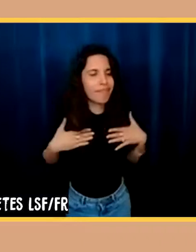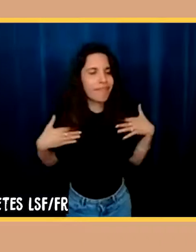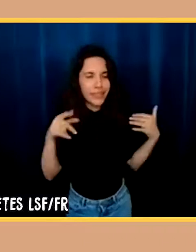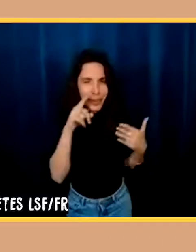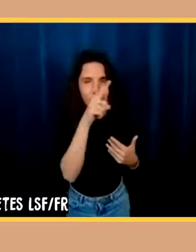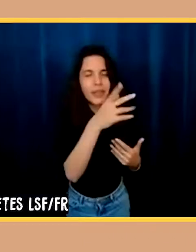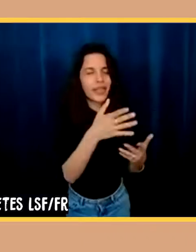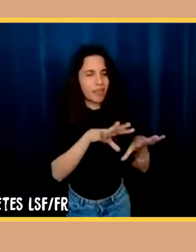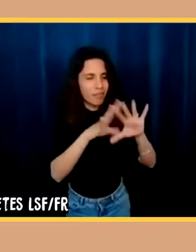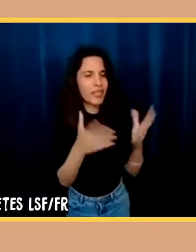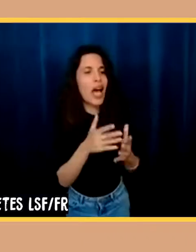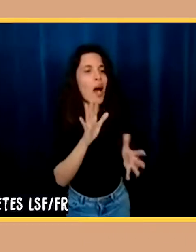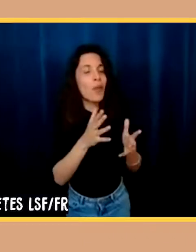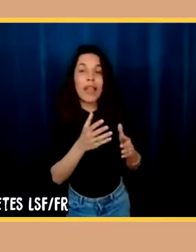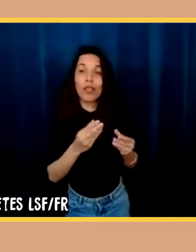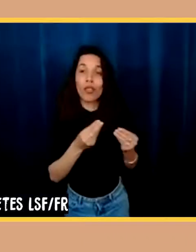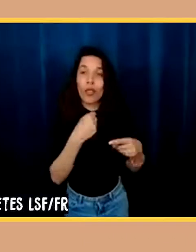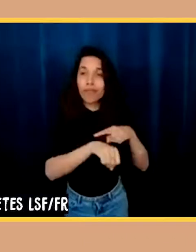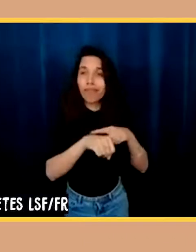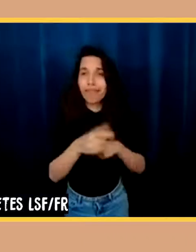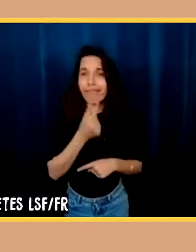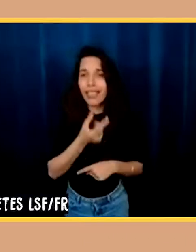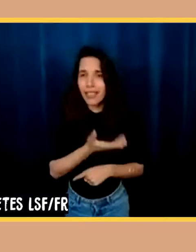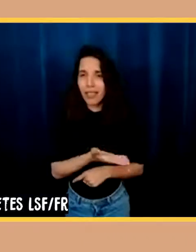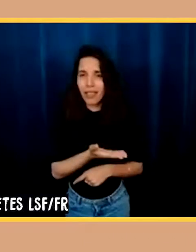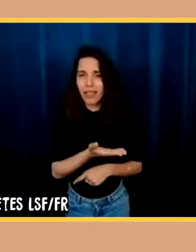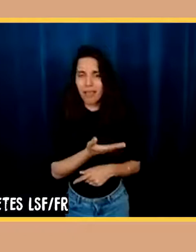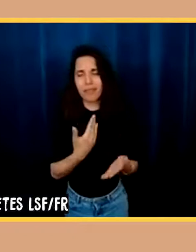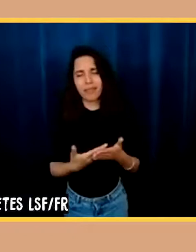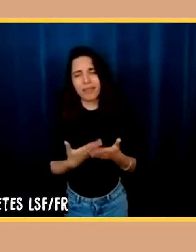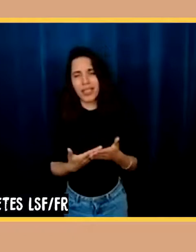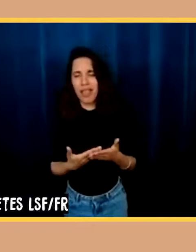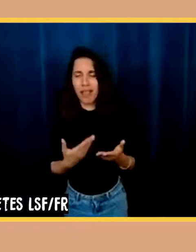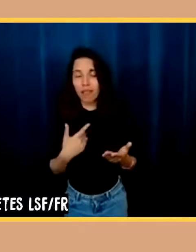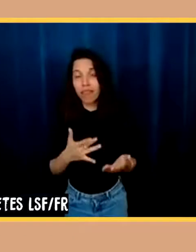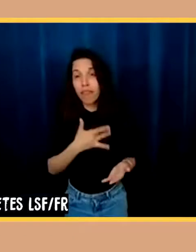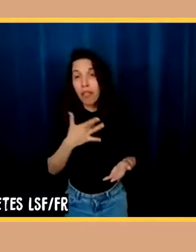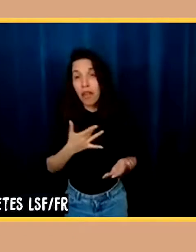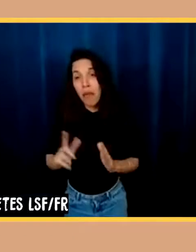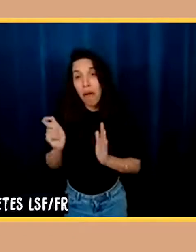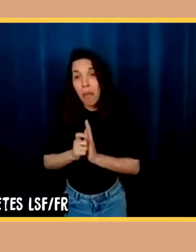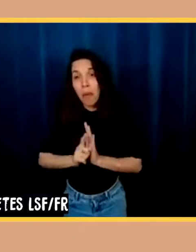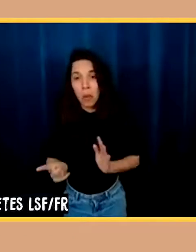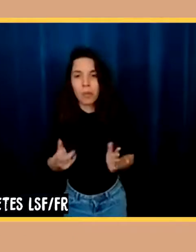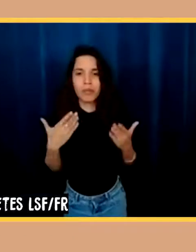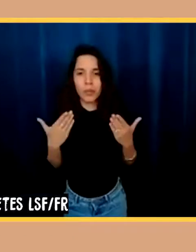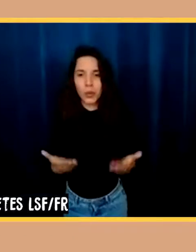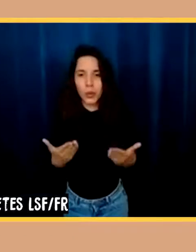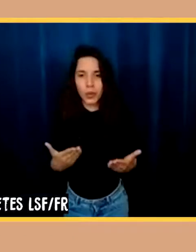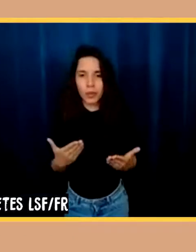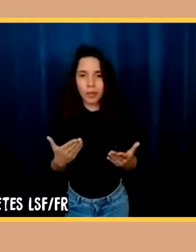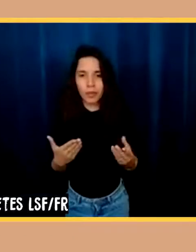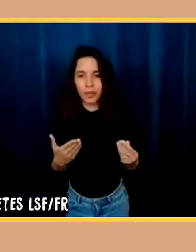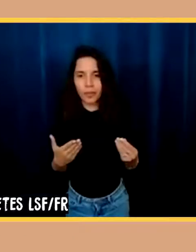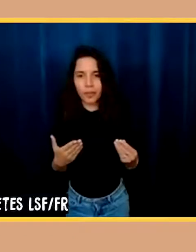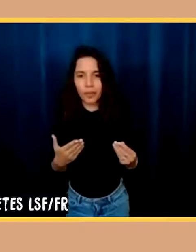qu'elle est plus fertile, alors on va peut-être se pencher là-dessus. Mais ce n'est pas quelque chose, on va dire, qui était très intéressant à l'époque. Aujourd'hui, je disais,